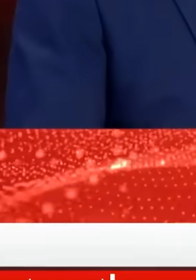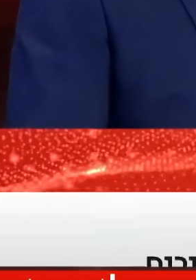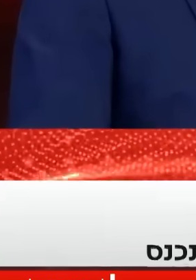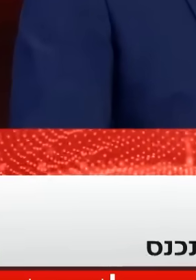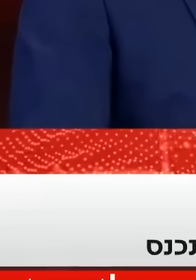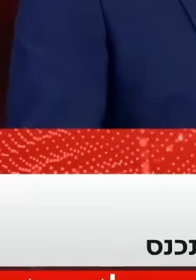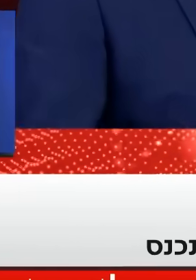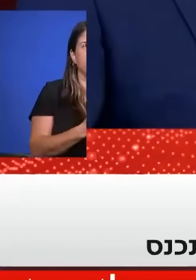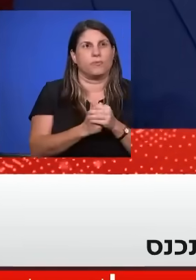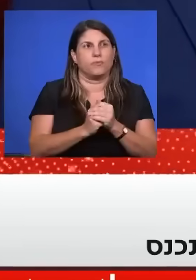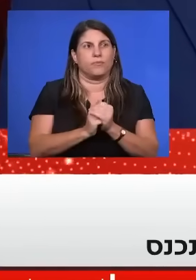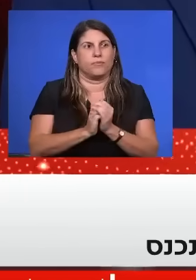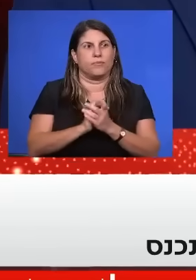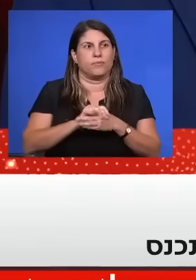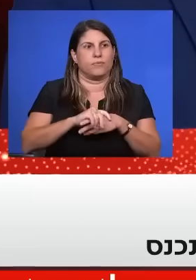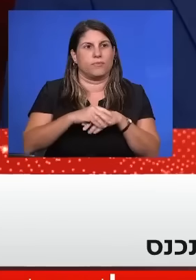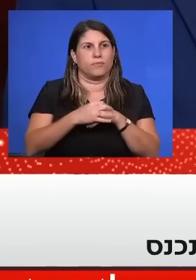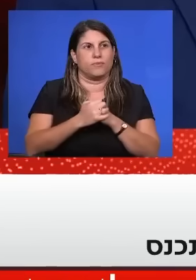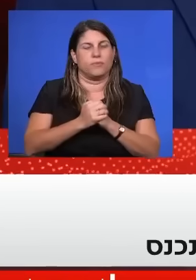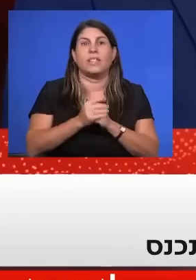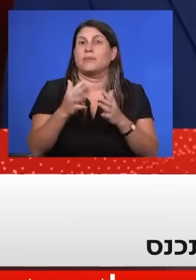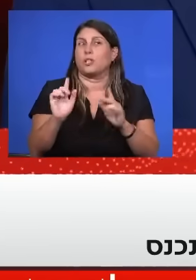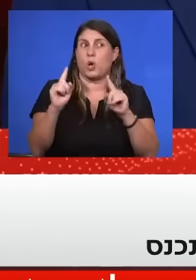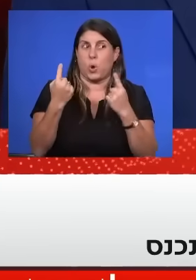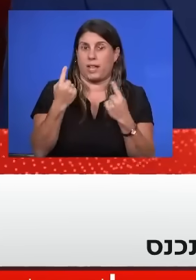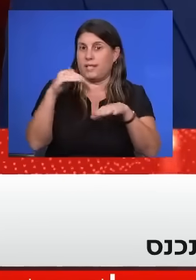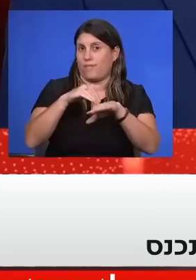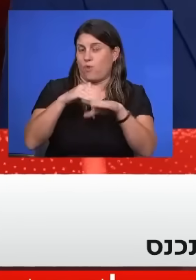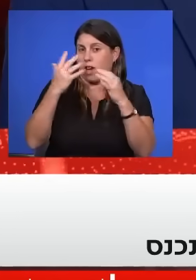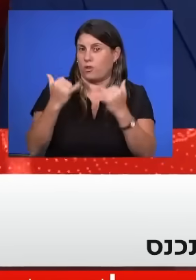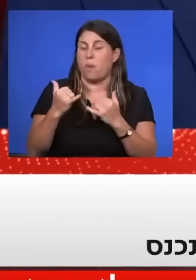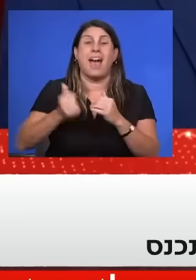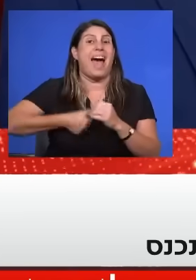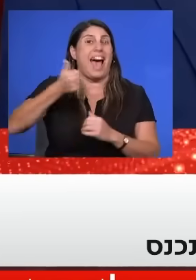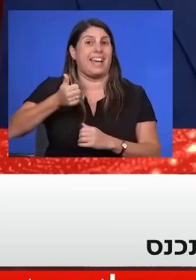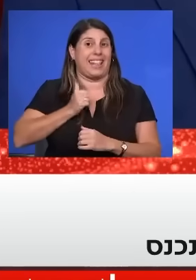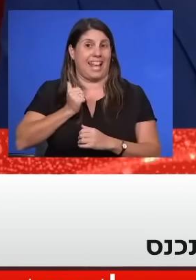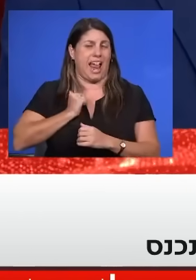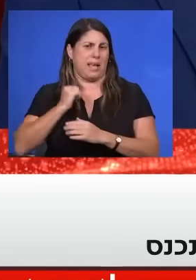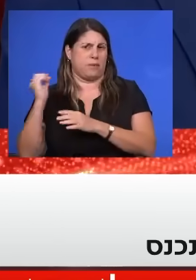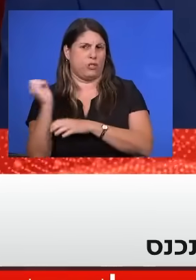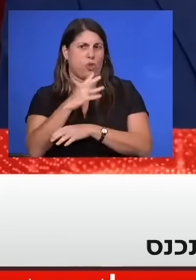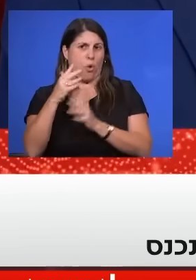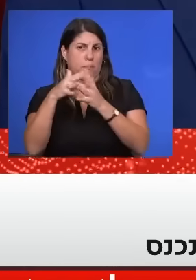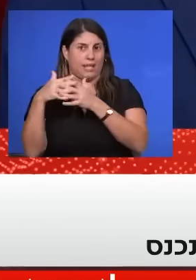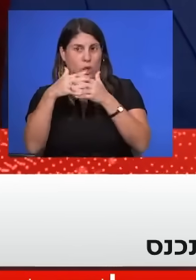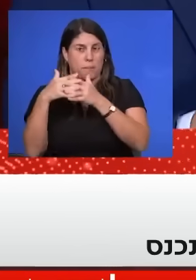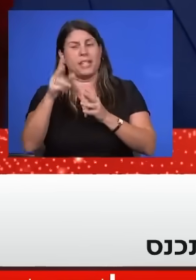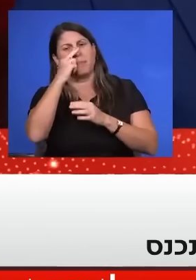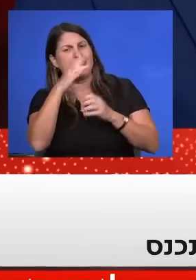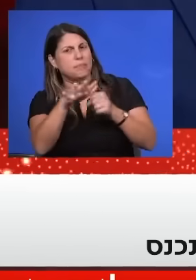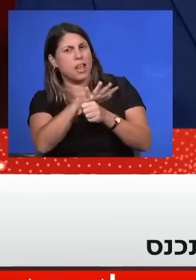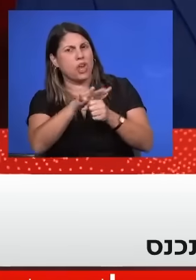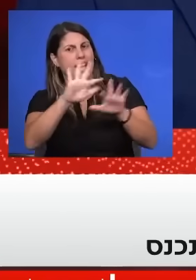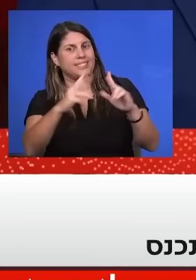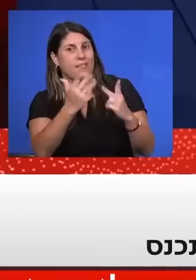ב-CNN שהגנרלים שנשלחו מטעם ארצות הברית כאן לישראל, מנסים לשכנע את הצוות הישראלי שצריך לחכות